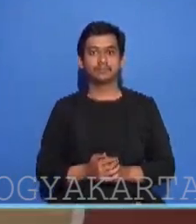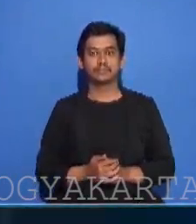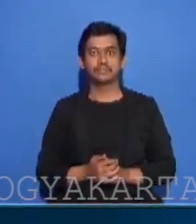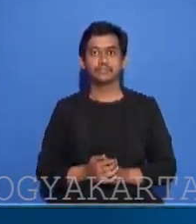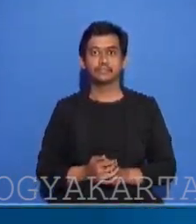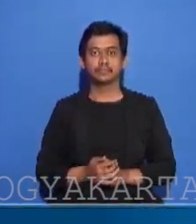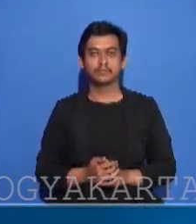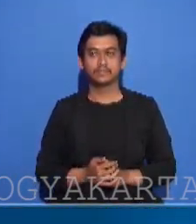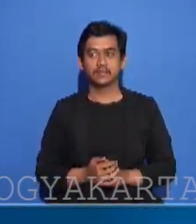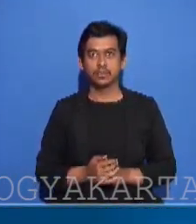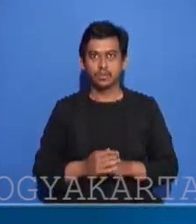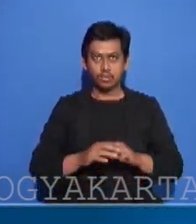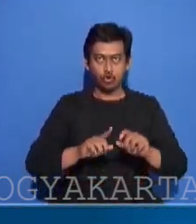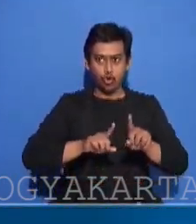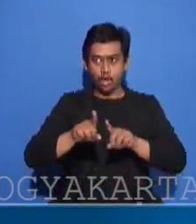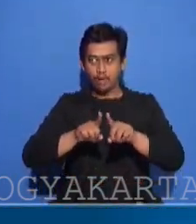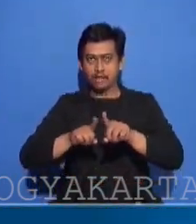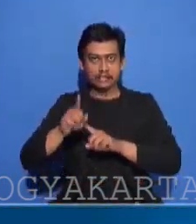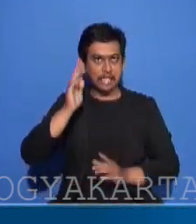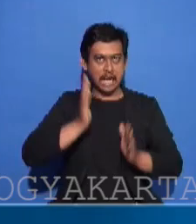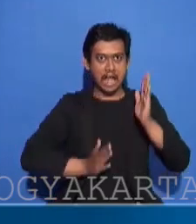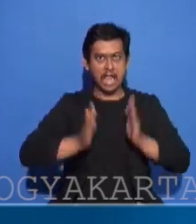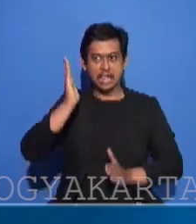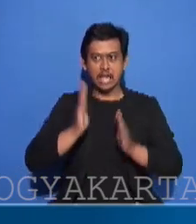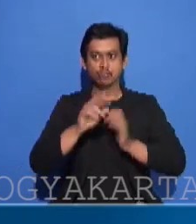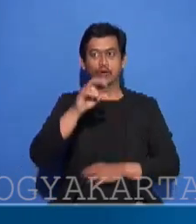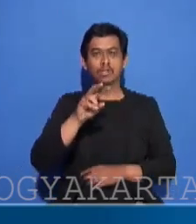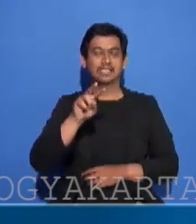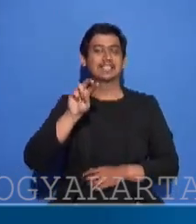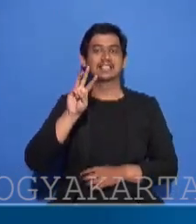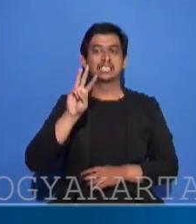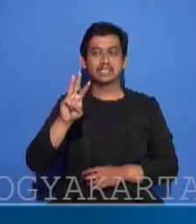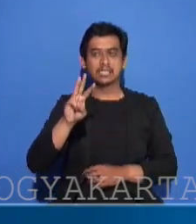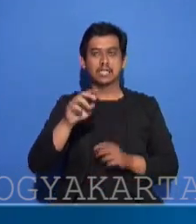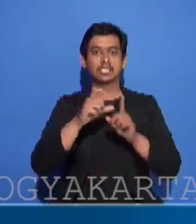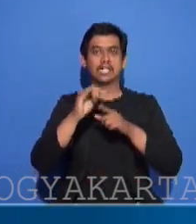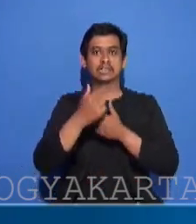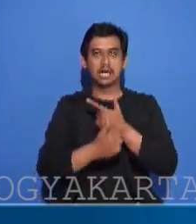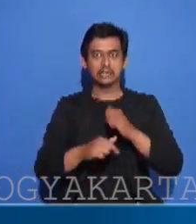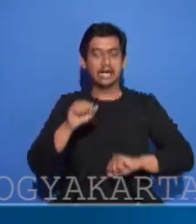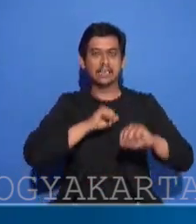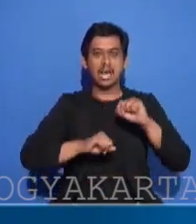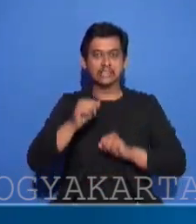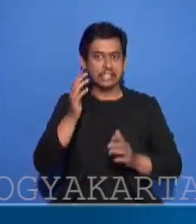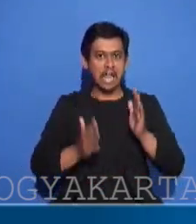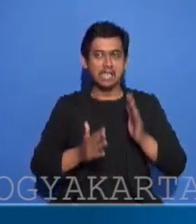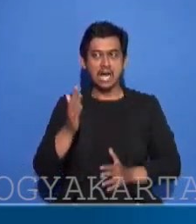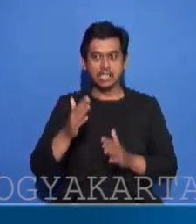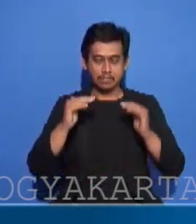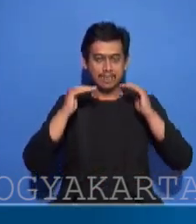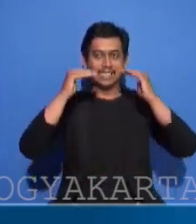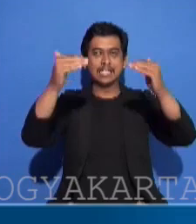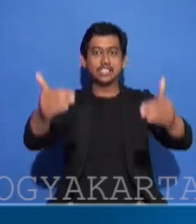kejuaraan daerah kejurnaan atletik 2023 Daerah Istimewa Yogyakarta yang berlangsung di lintas atletik Stadion Mandala Krida Yogyakarta